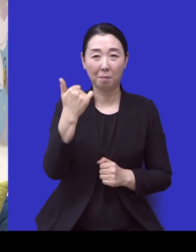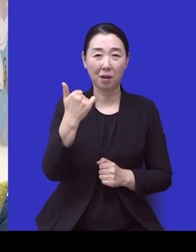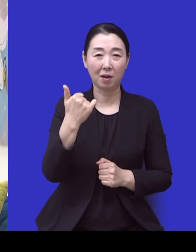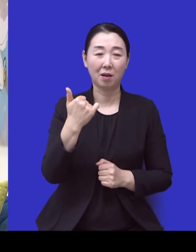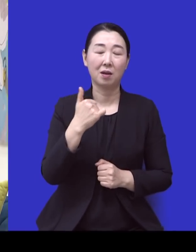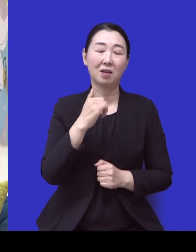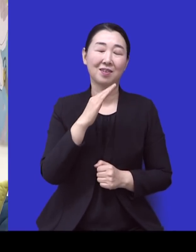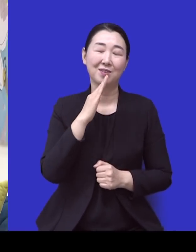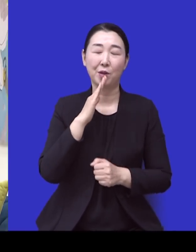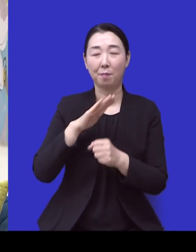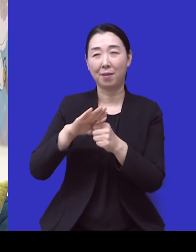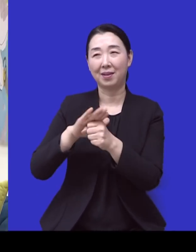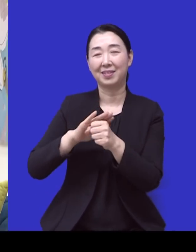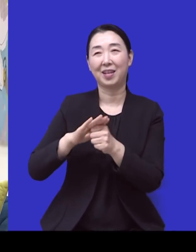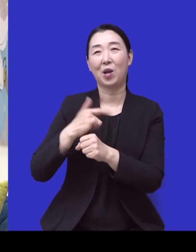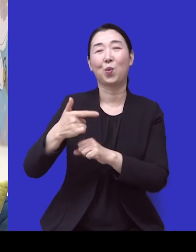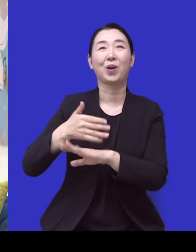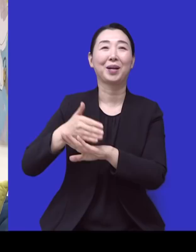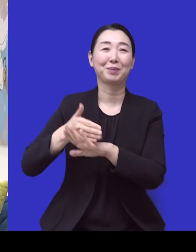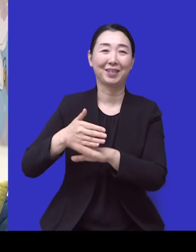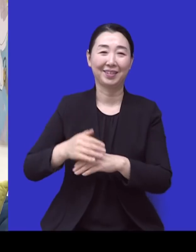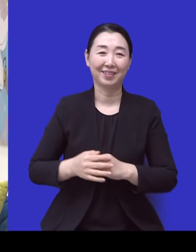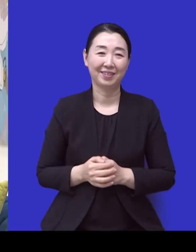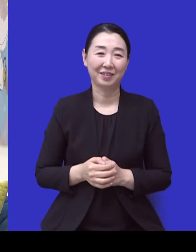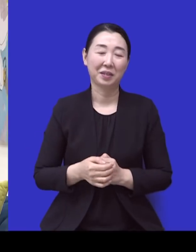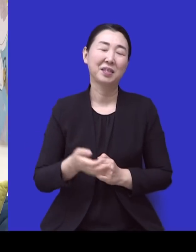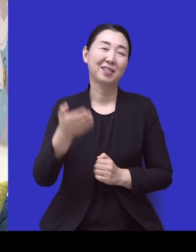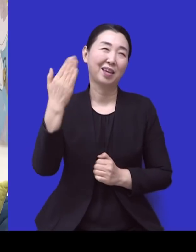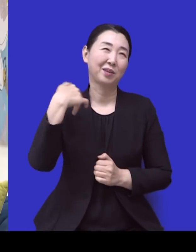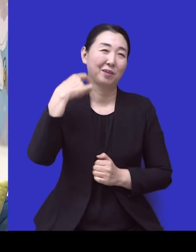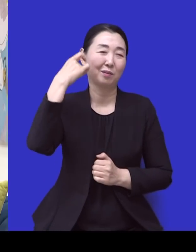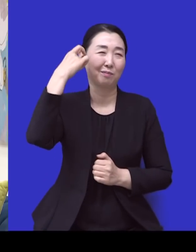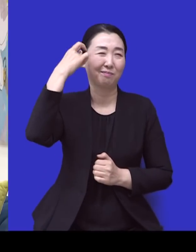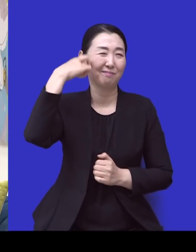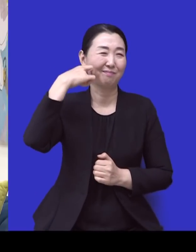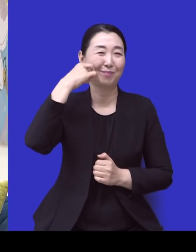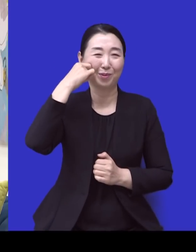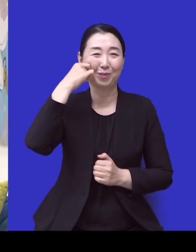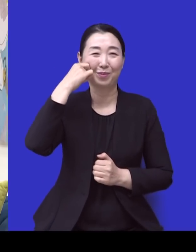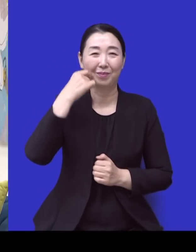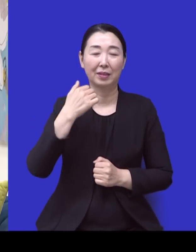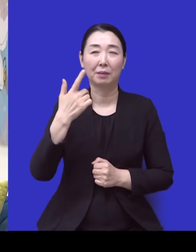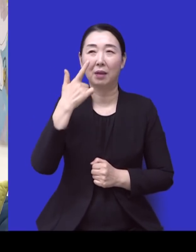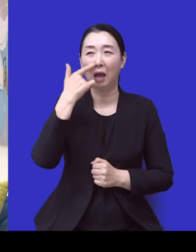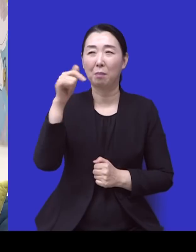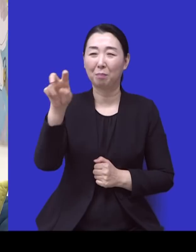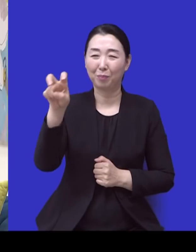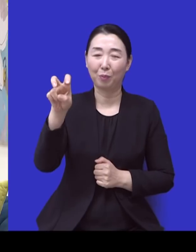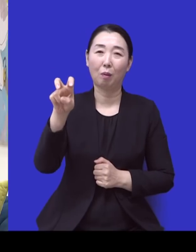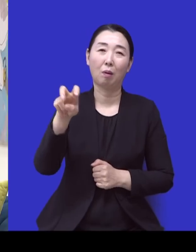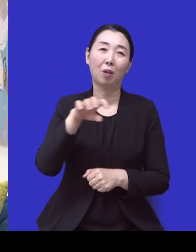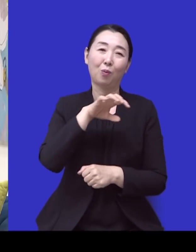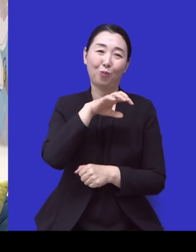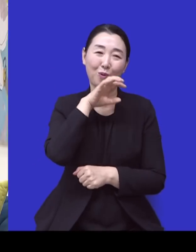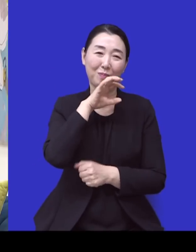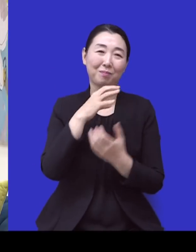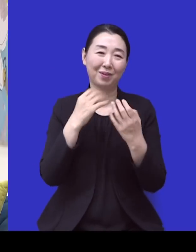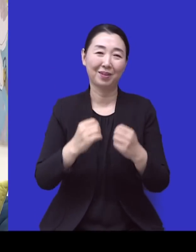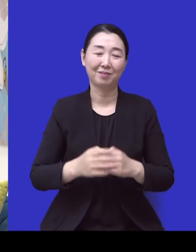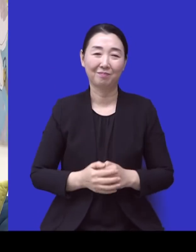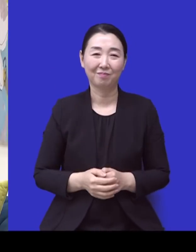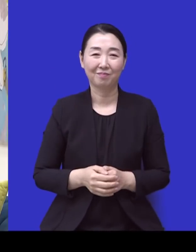많이 애틋해요. 네. 진짜 너무 감사하고. 근데 예전에는 그런 걸 몰라가지고 예. 진짜 아빠를 많이 미워하고 원망하기도 했었거든요.